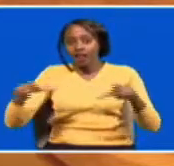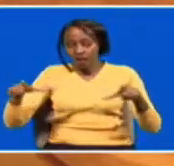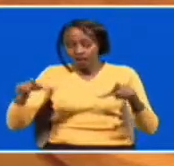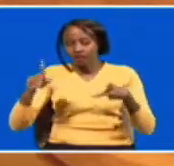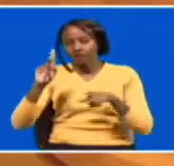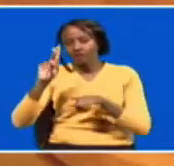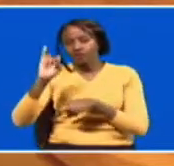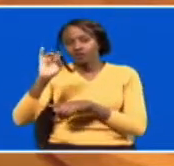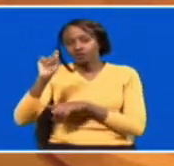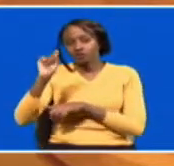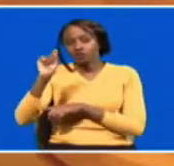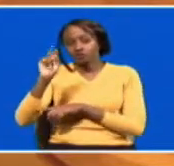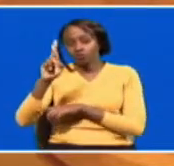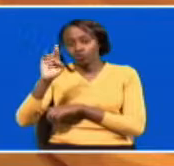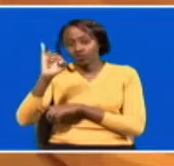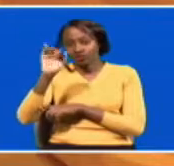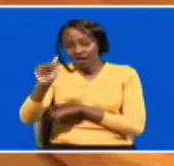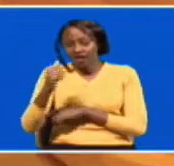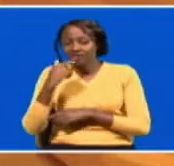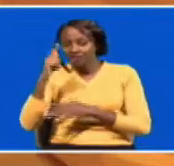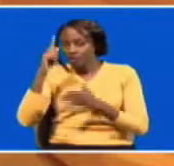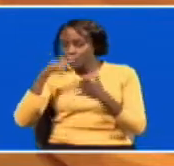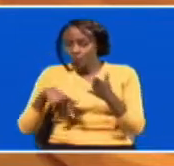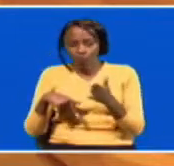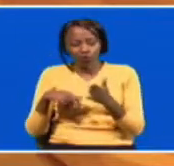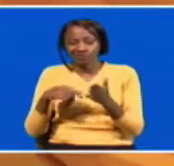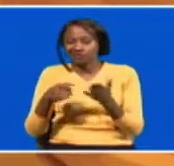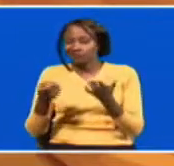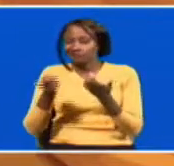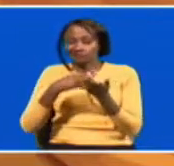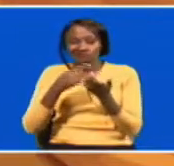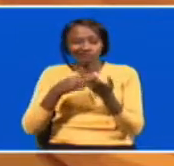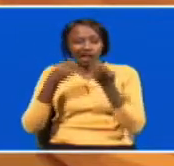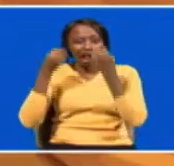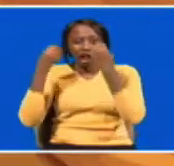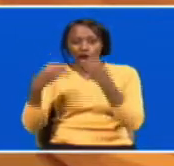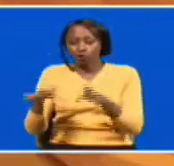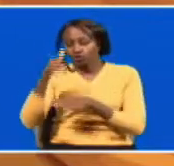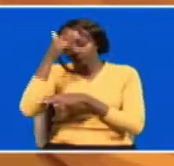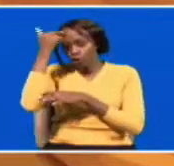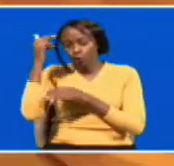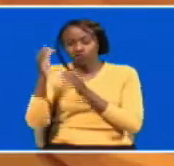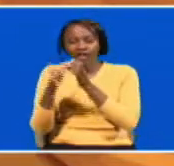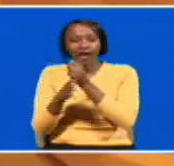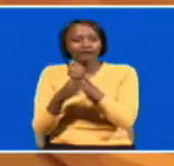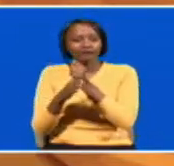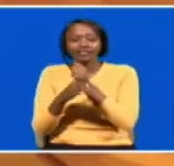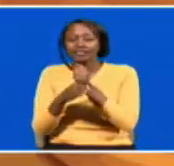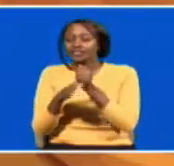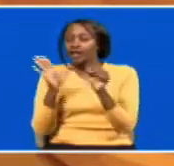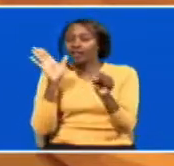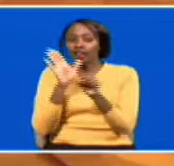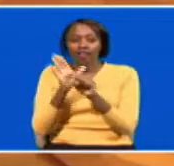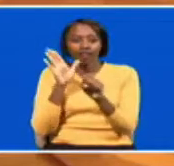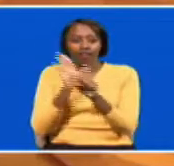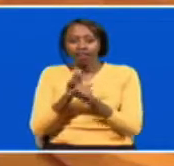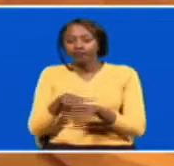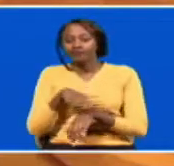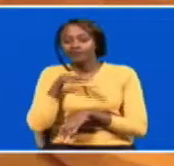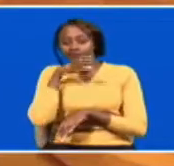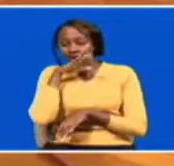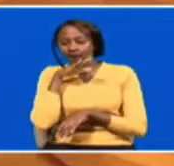wanakadiria hasara ya thamani ya mamilioni ya pesa kufuatia vifo vingi vya samaki eneo hilo. Vifo hivyo